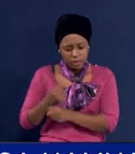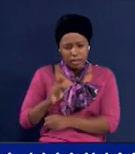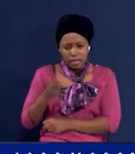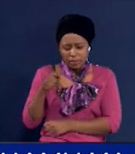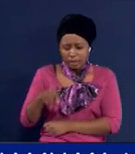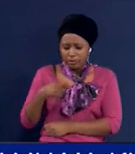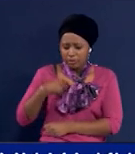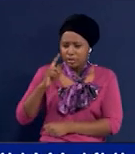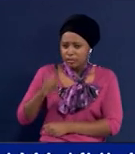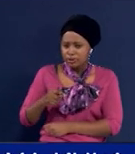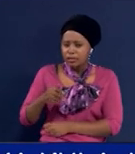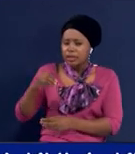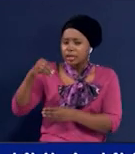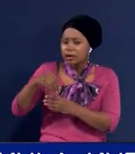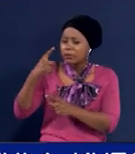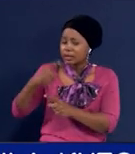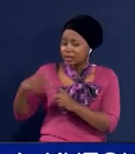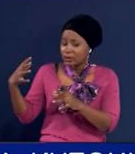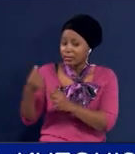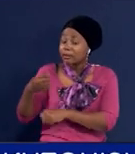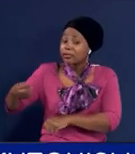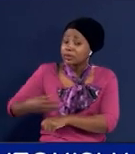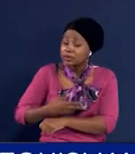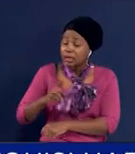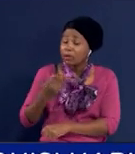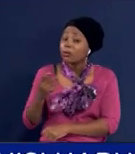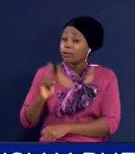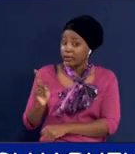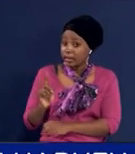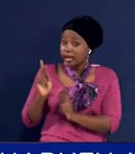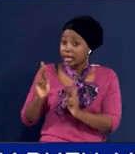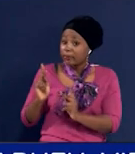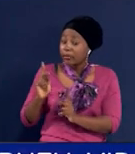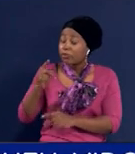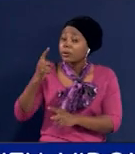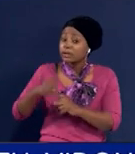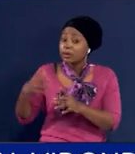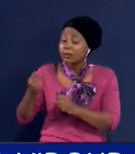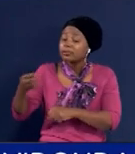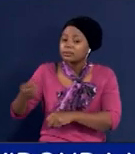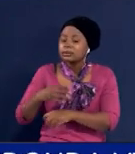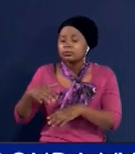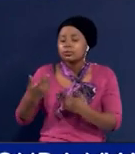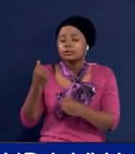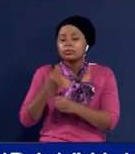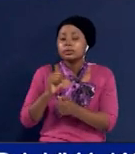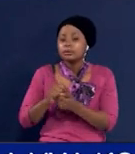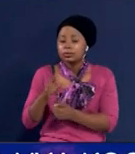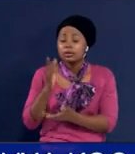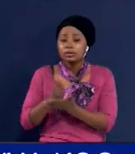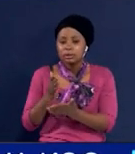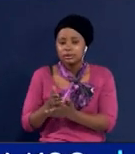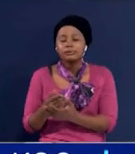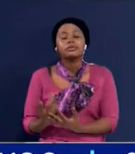hapa nilipo najiweka kwenye hatari ya kupata maambukizi au la? Ukiona unajiweka kwenye hatari ya kupata maambukizi, basi ufanye jambo ambalo ni sahihi. Nakushukuru